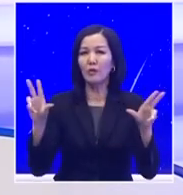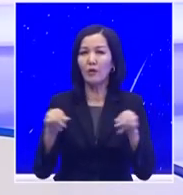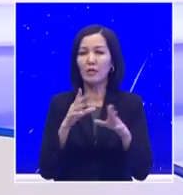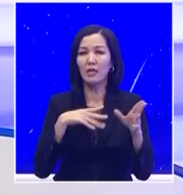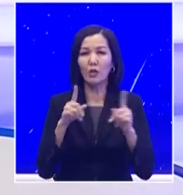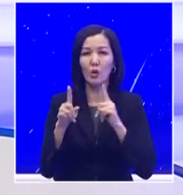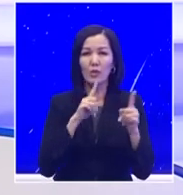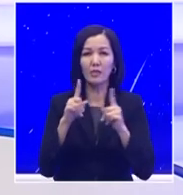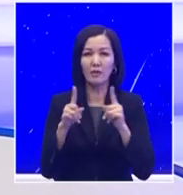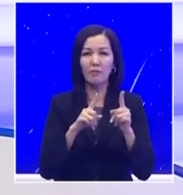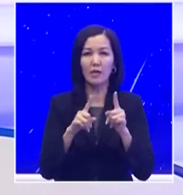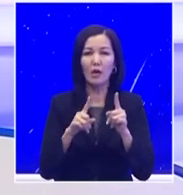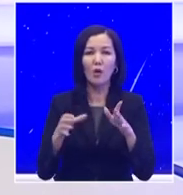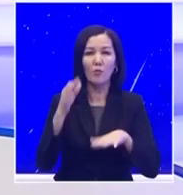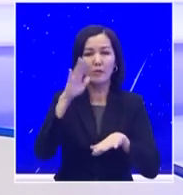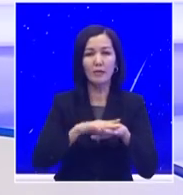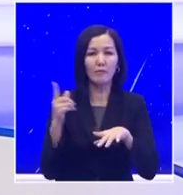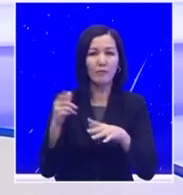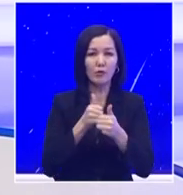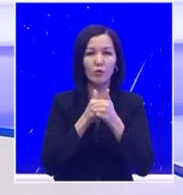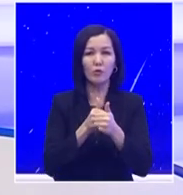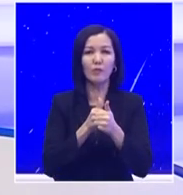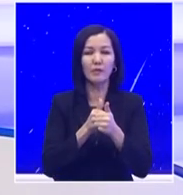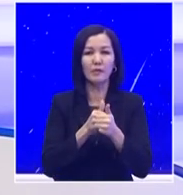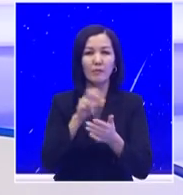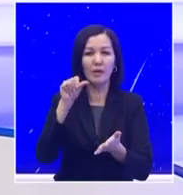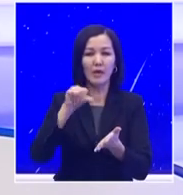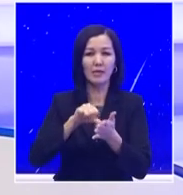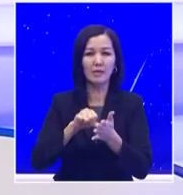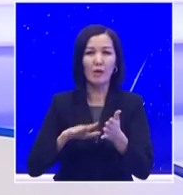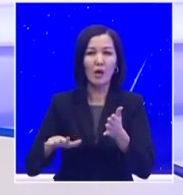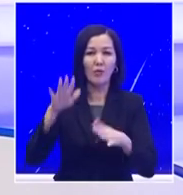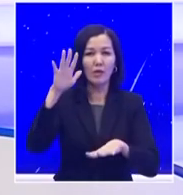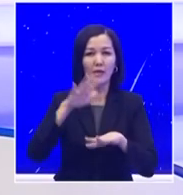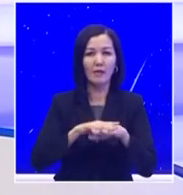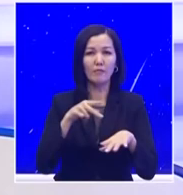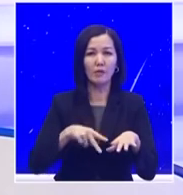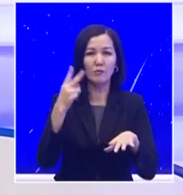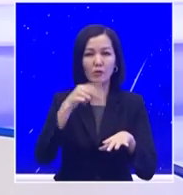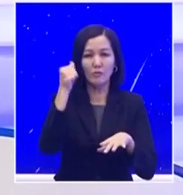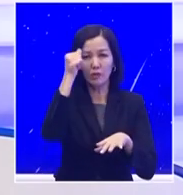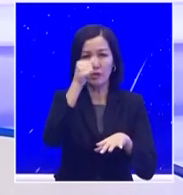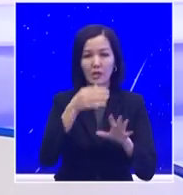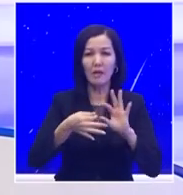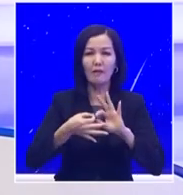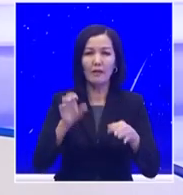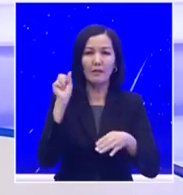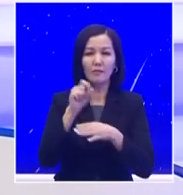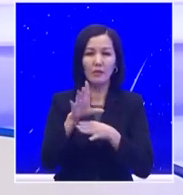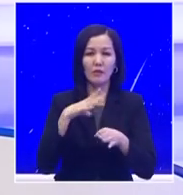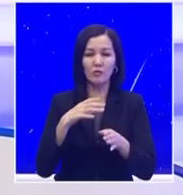беру жиынында облыс әкімінің бірінші орынбасары арнайы қатысып, аудан әкіміне 2020 жылға нақты міндеттер